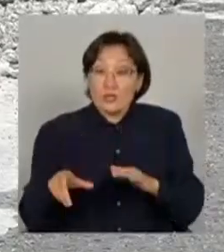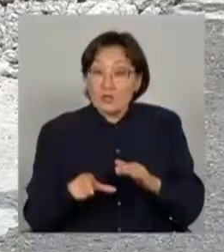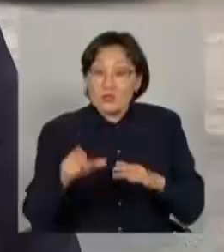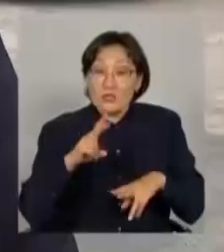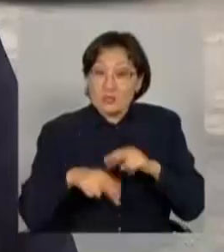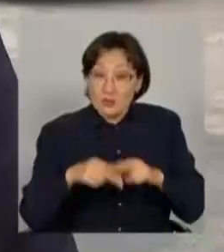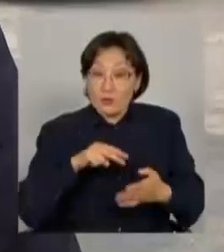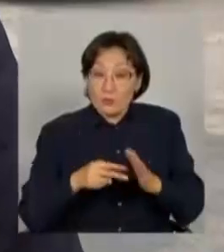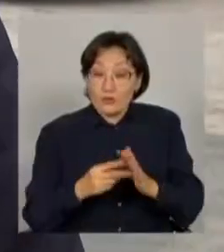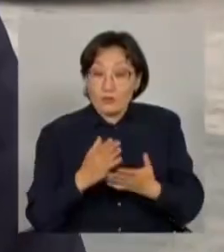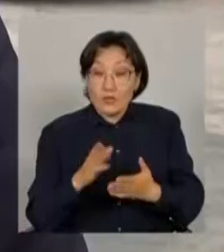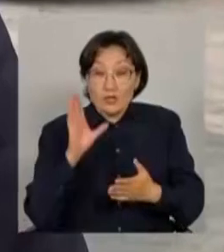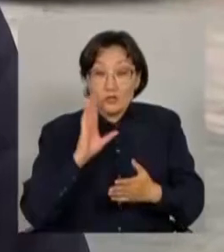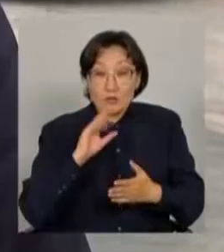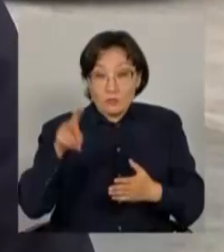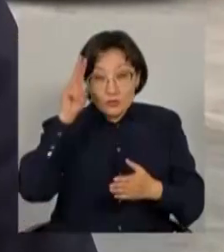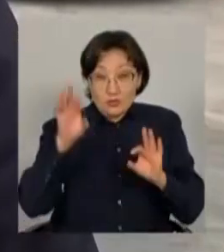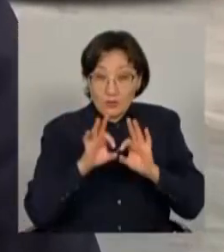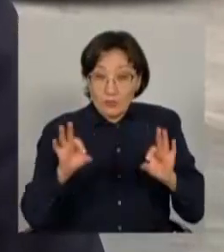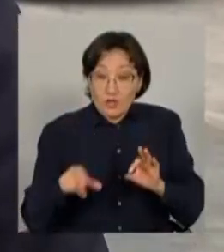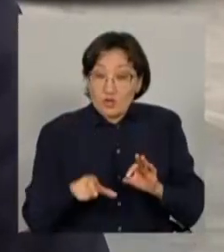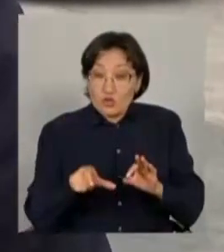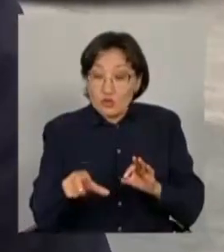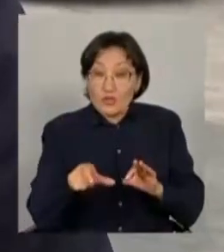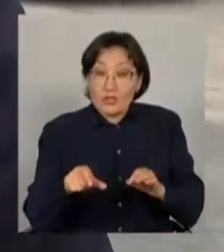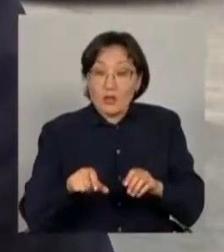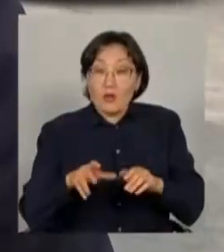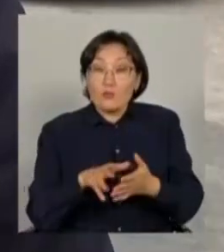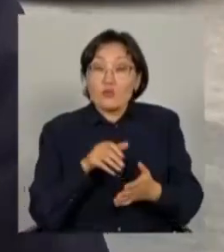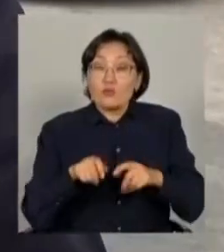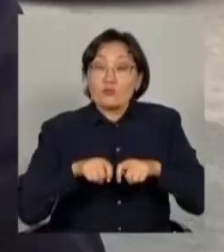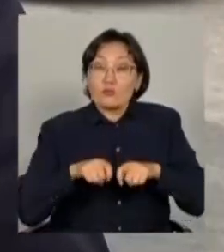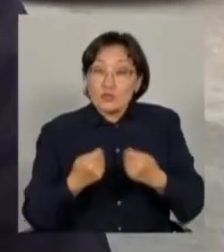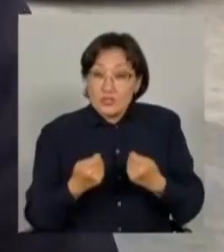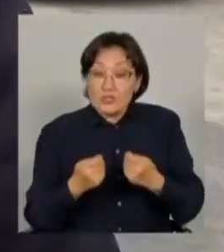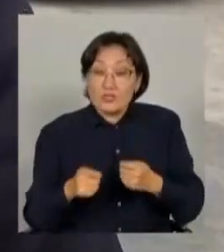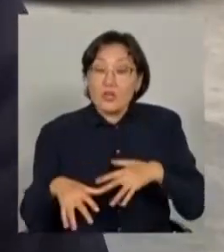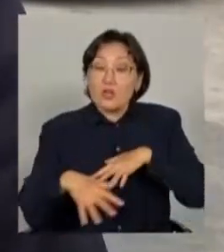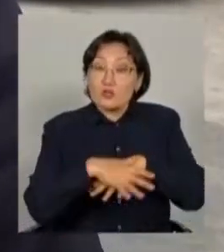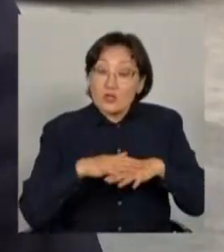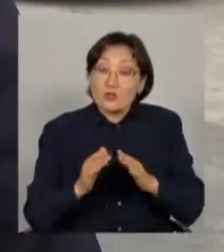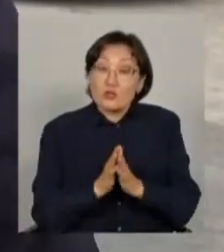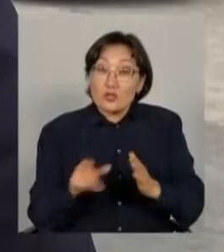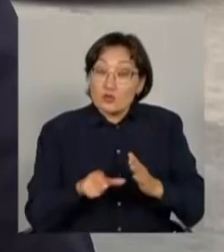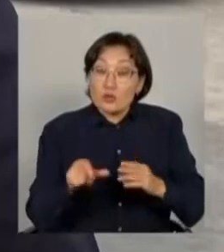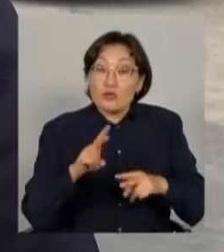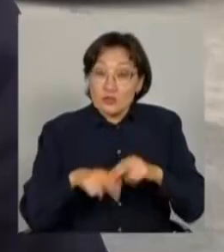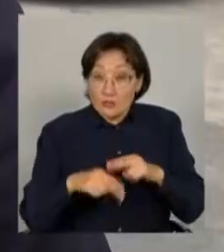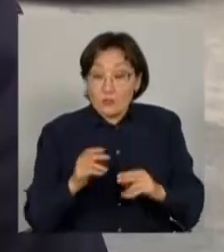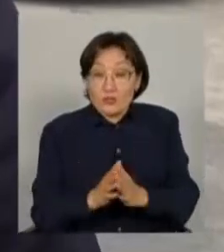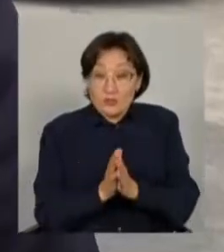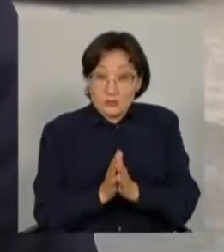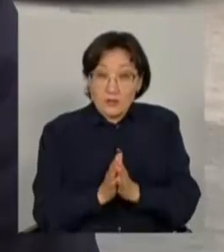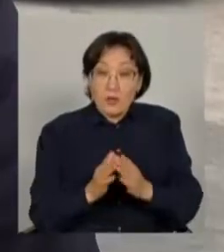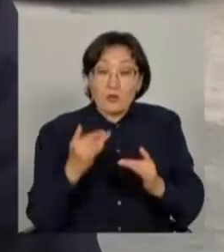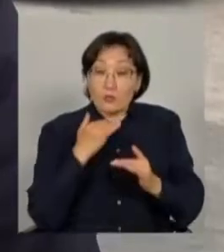бітпек. Су және кәріз жүргеннен кейін жолдардың бәрі бұзылады. Одан кейін жаңағы тұрғындардың сұрайтын жол мәселесі. Енді өзіңіз көріп отқандай,